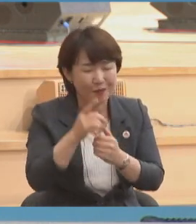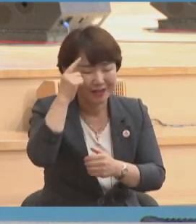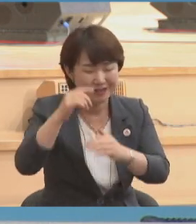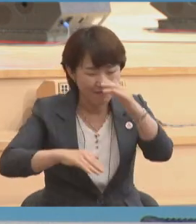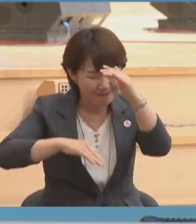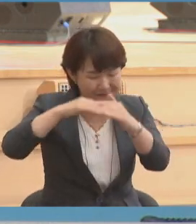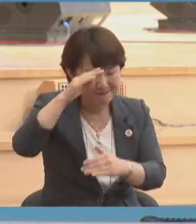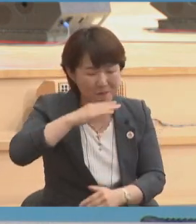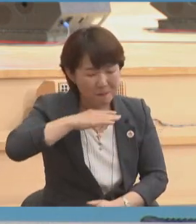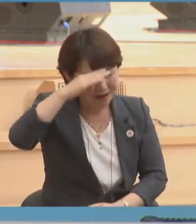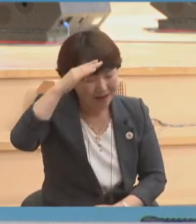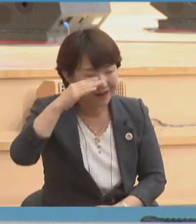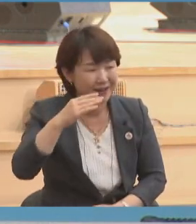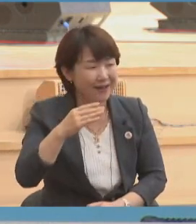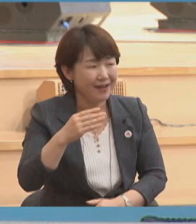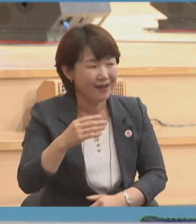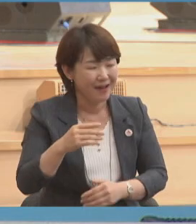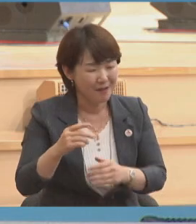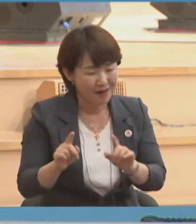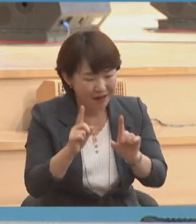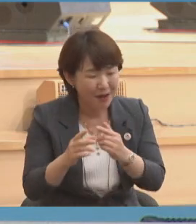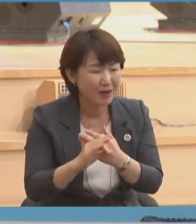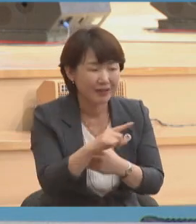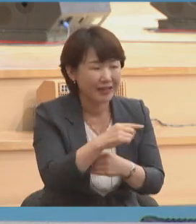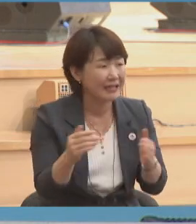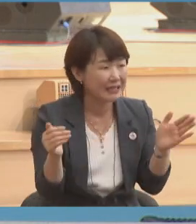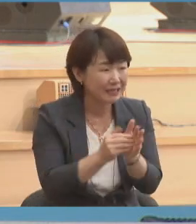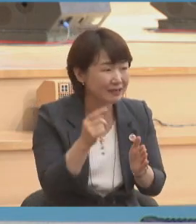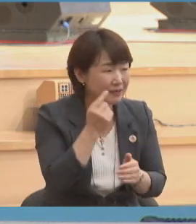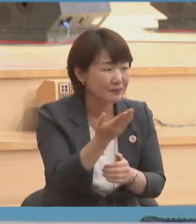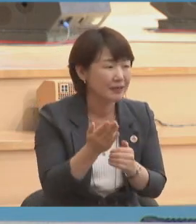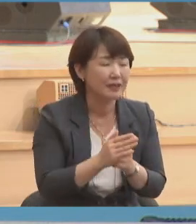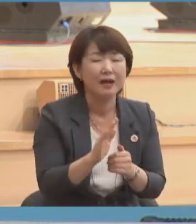막 이빨 찼다 끝나는 게 아니란 말이에요.